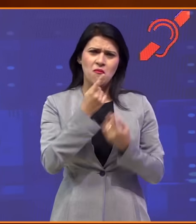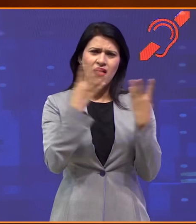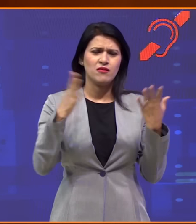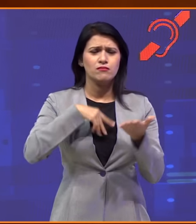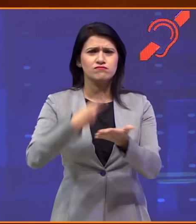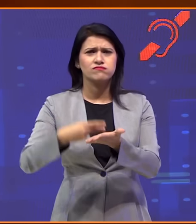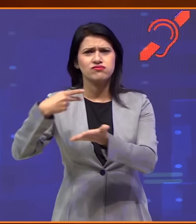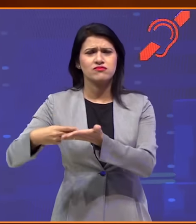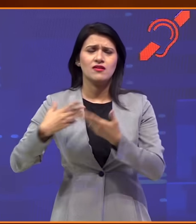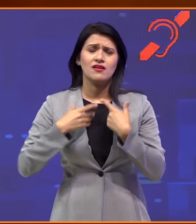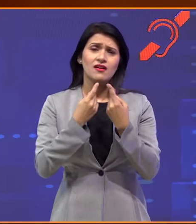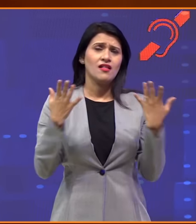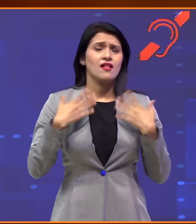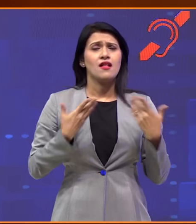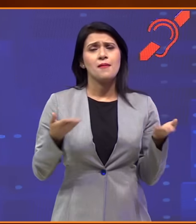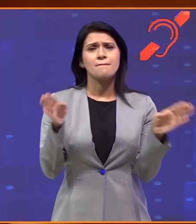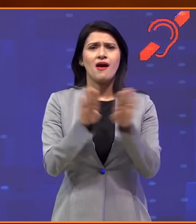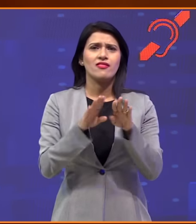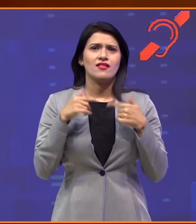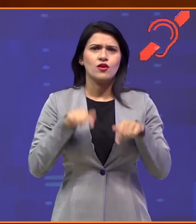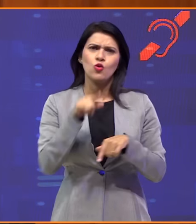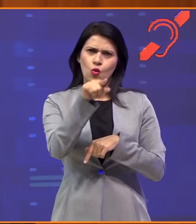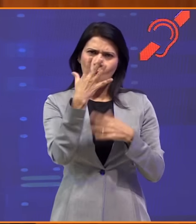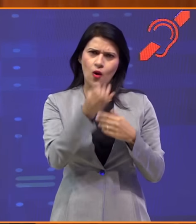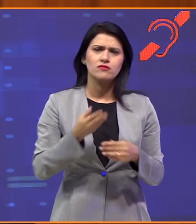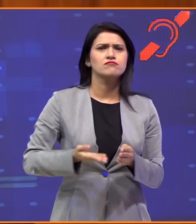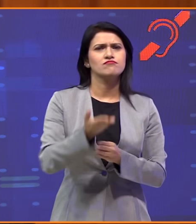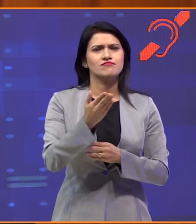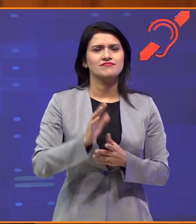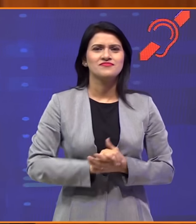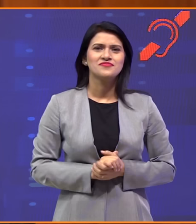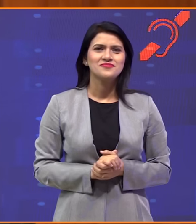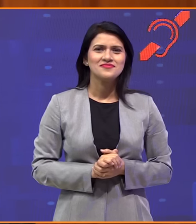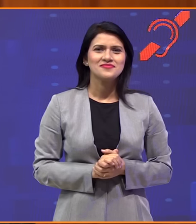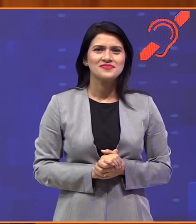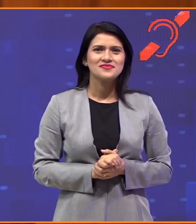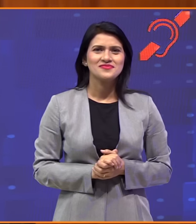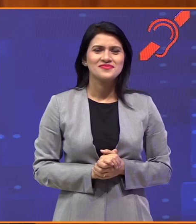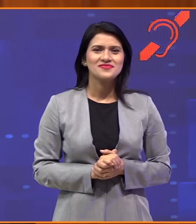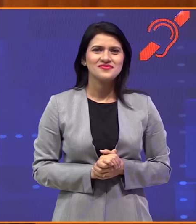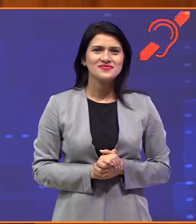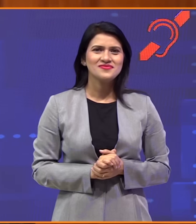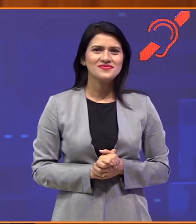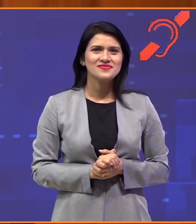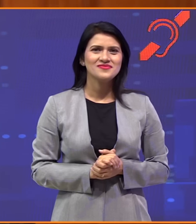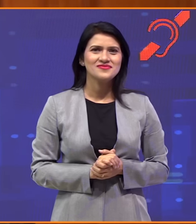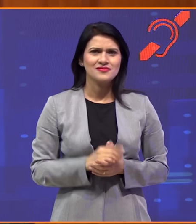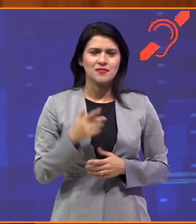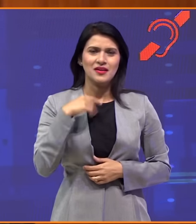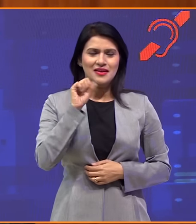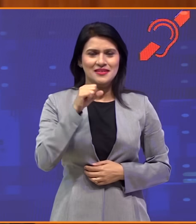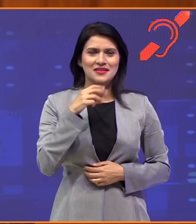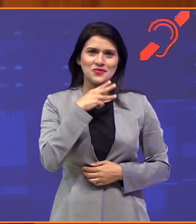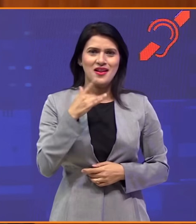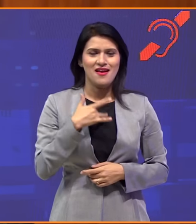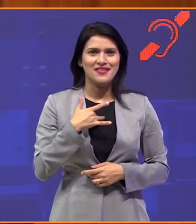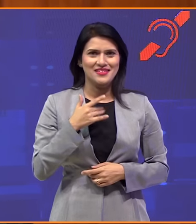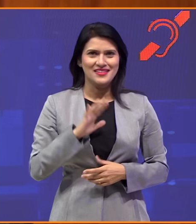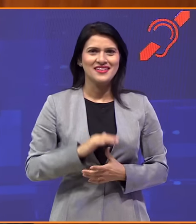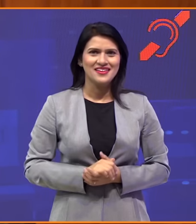था लेकिन अब छोड़ दिया मैंने अब यह तुम पियो तो मैंने कहा सर मैं पीता हूं